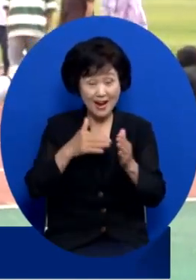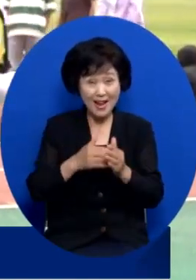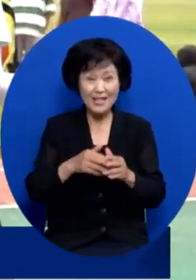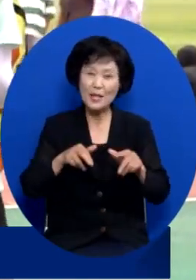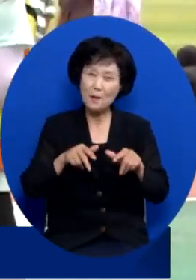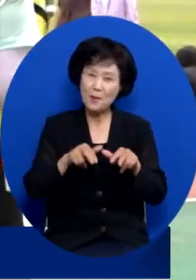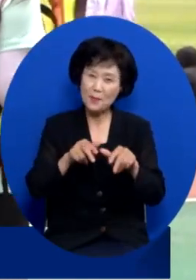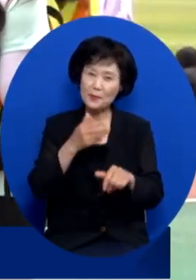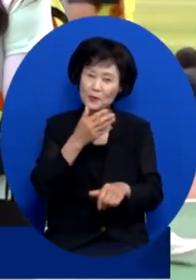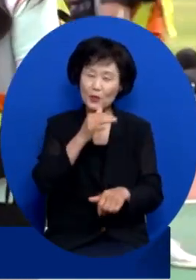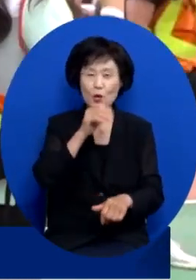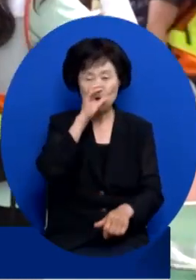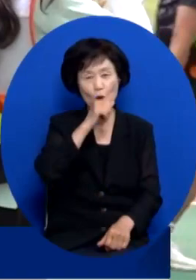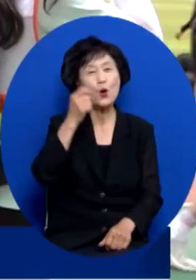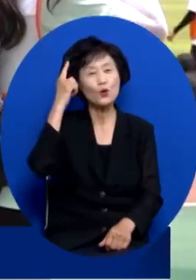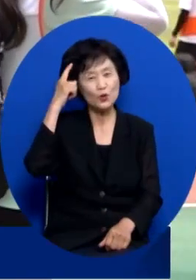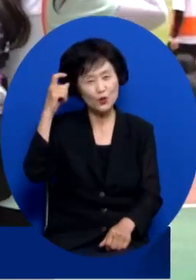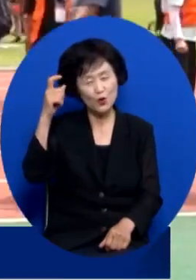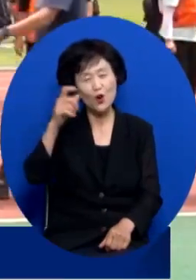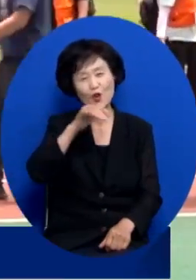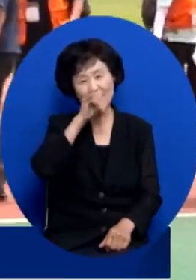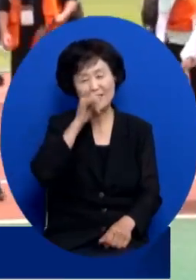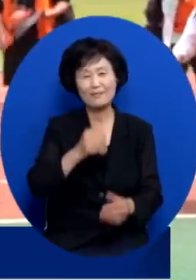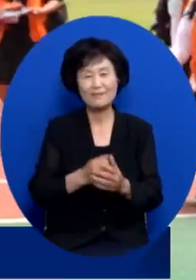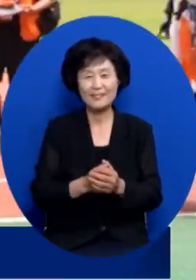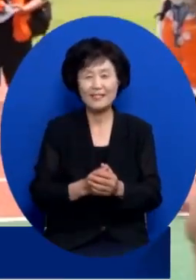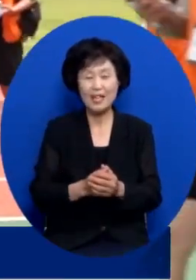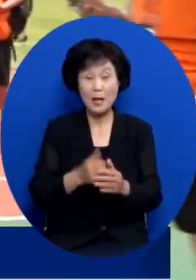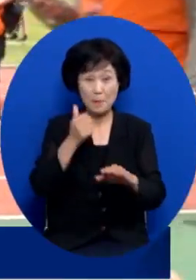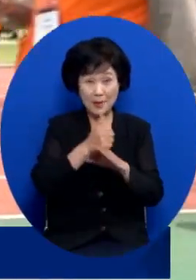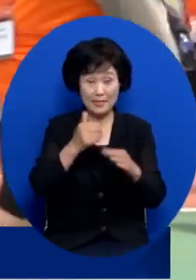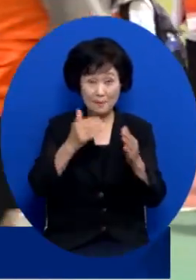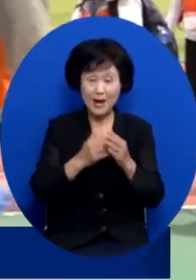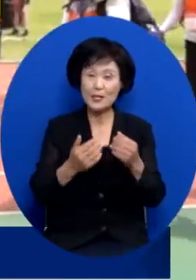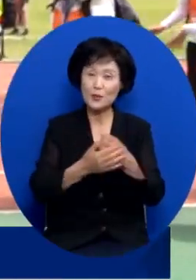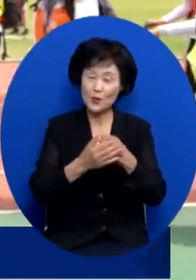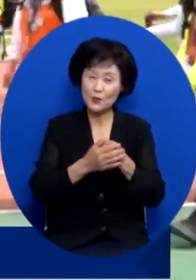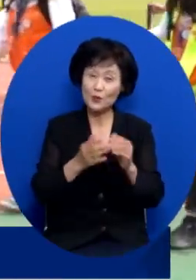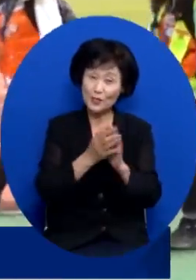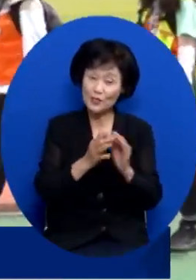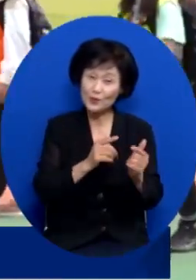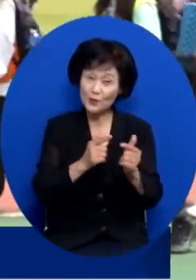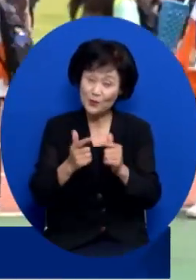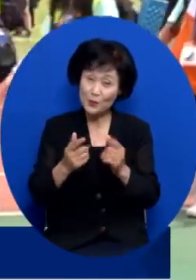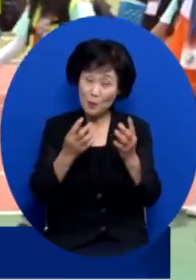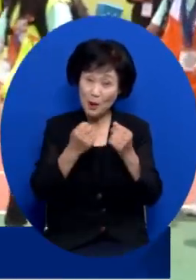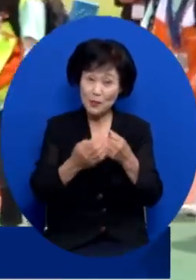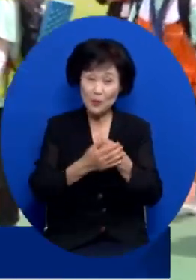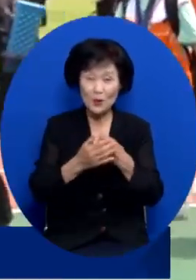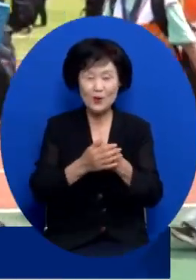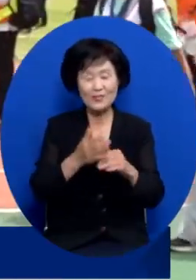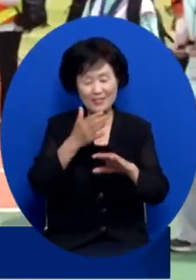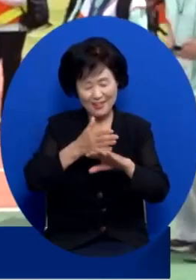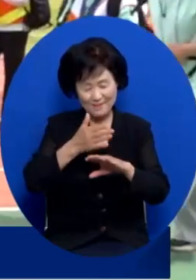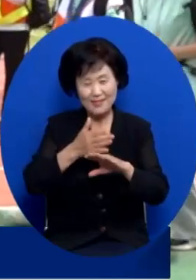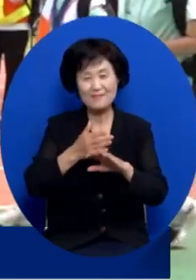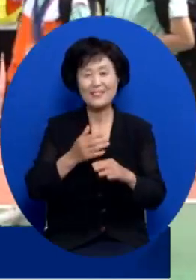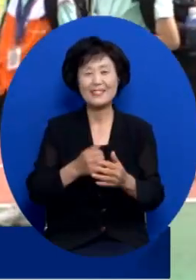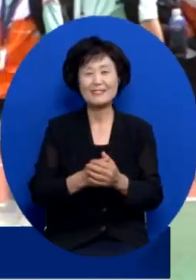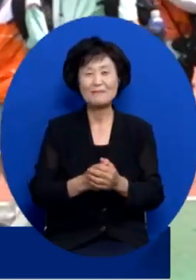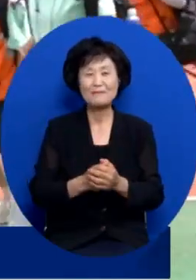정말 좋은 추억으로 남을 것 같아요. 끝까지 응원해주시고 친구들도 너무 응원 많이 해줘서 너무